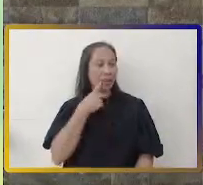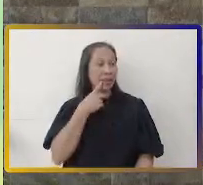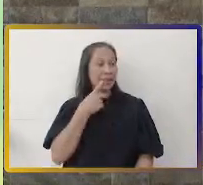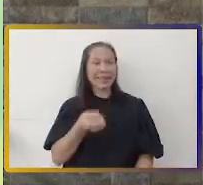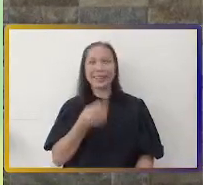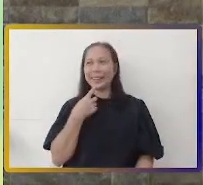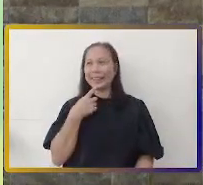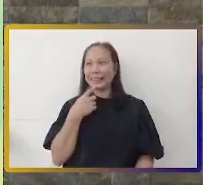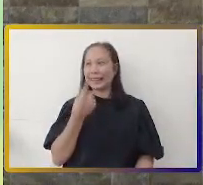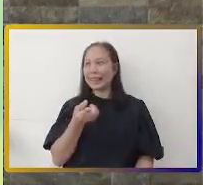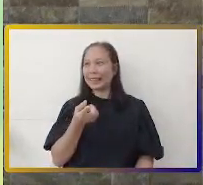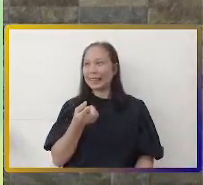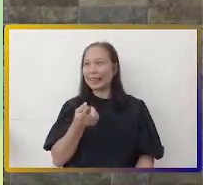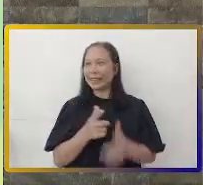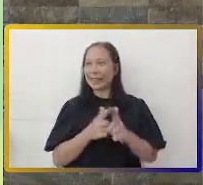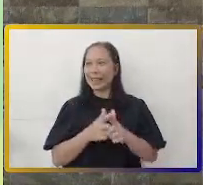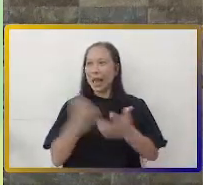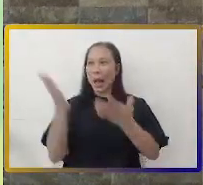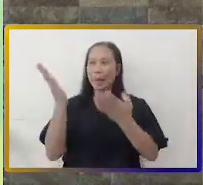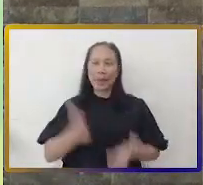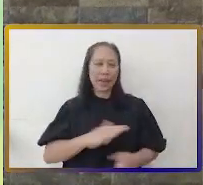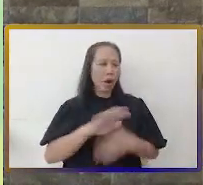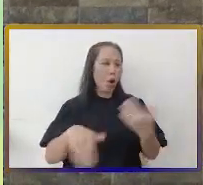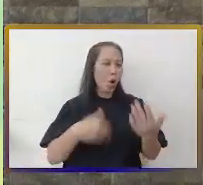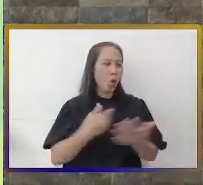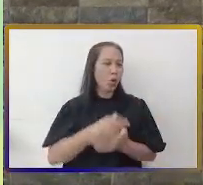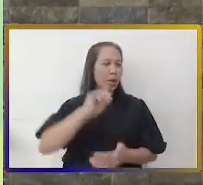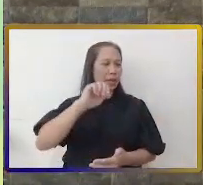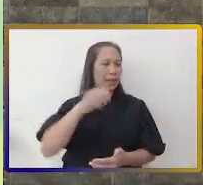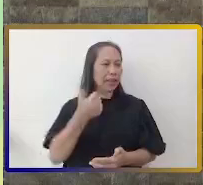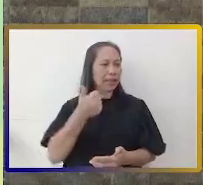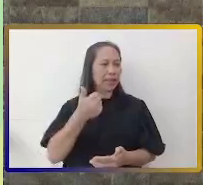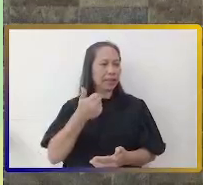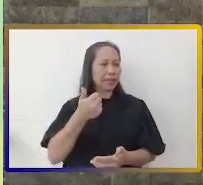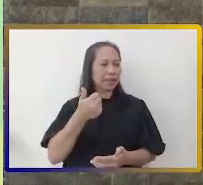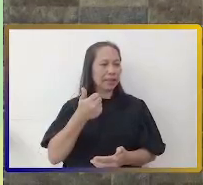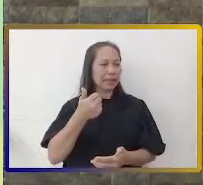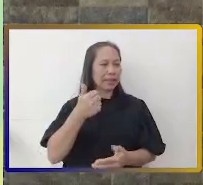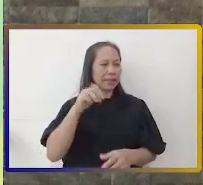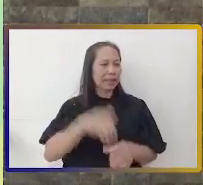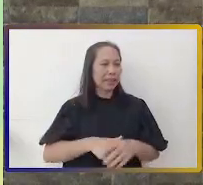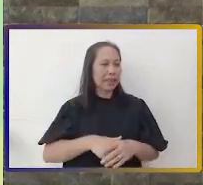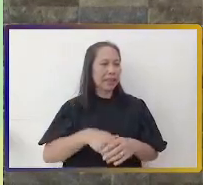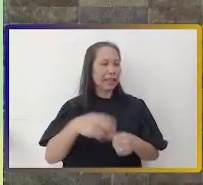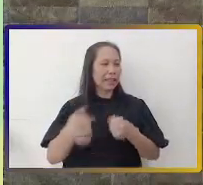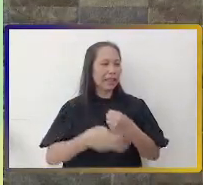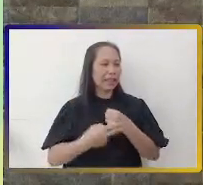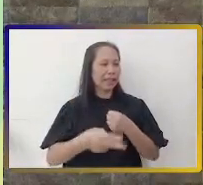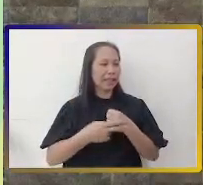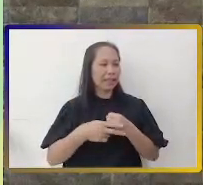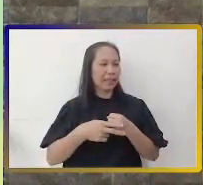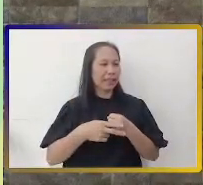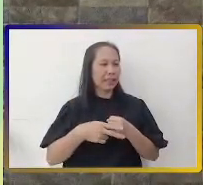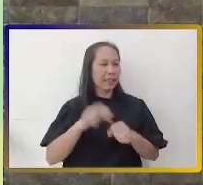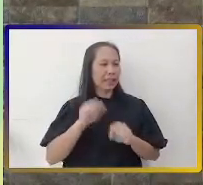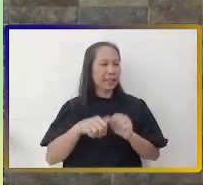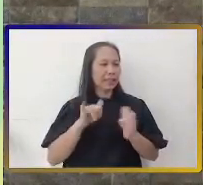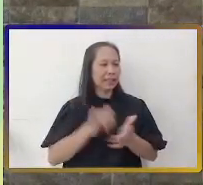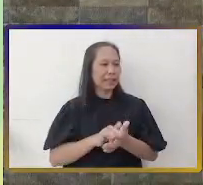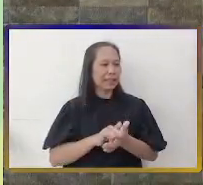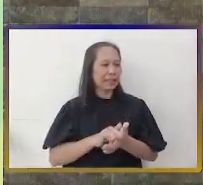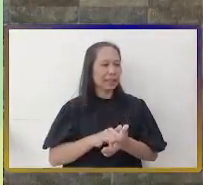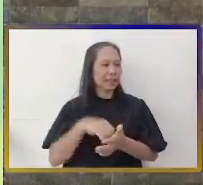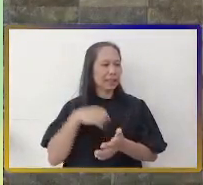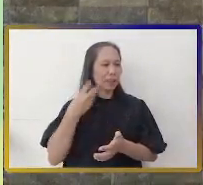pilit bring you all the tights into the store house that there may me meet in my house